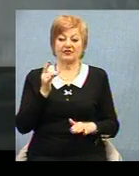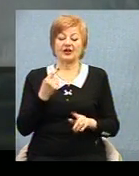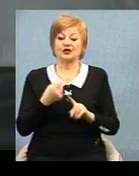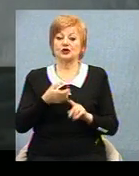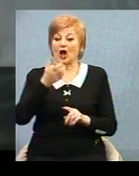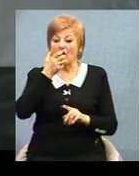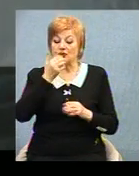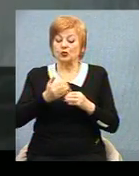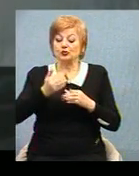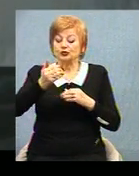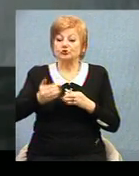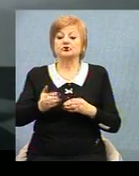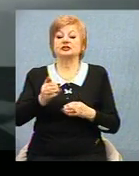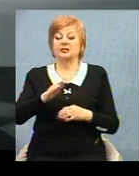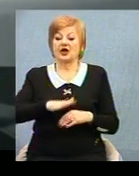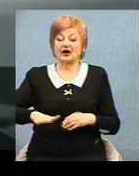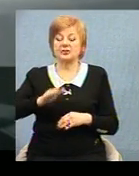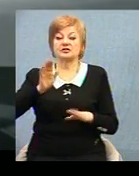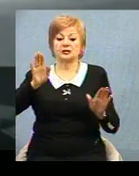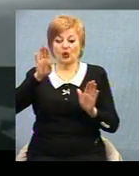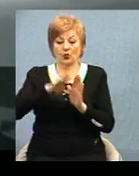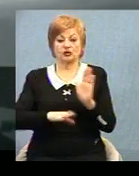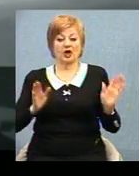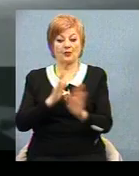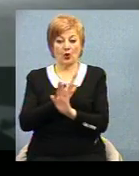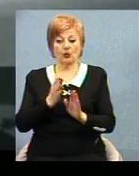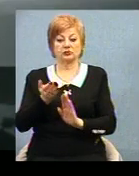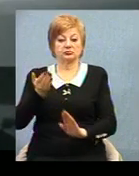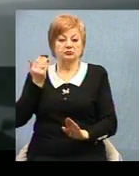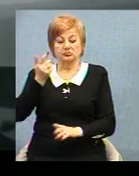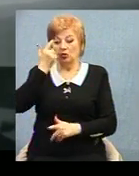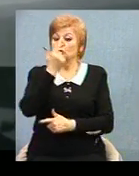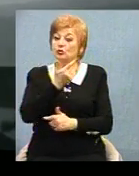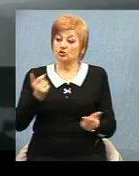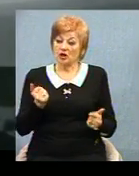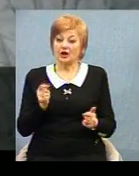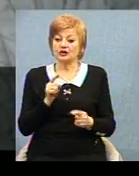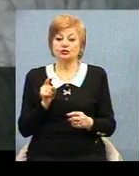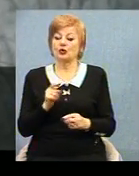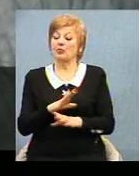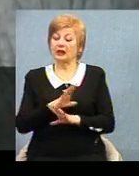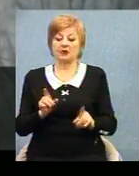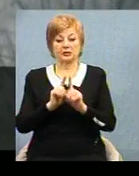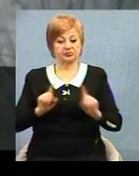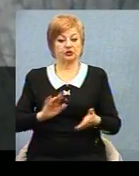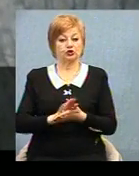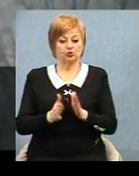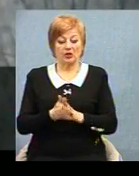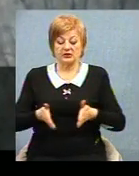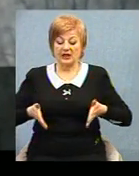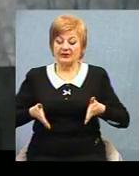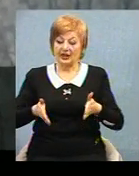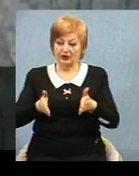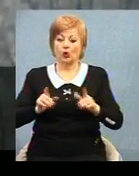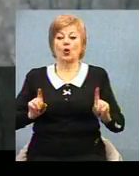південних областях України очікується погіршення погодних умов, синоптики попереджали напередодні. Аби запобігти надзвичайним ситуаціям, на автошляхах